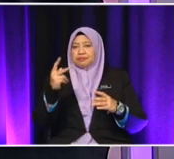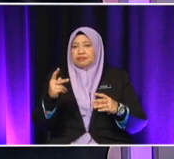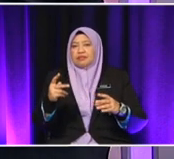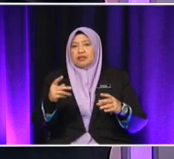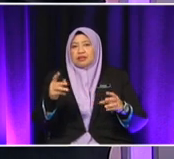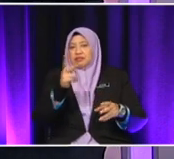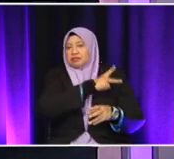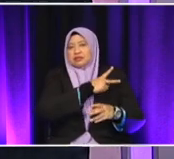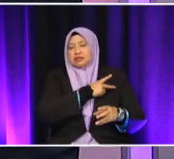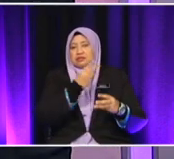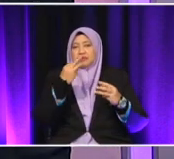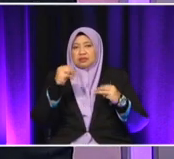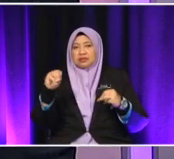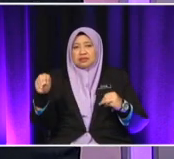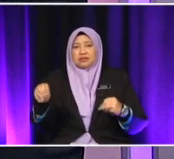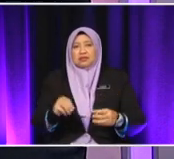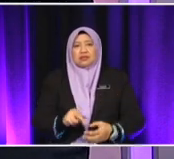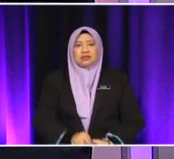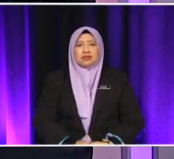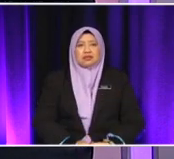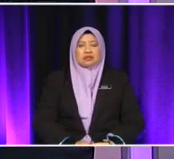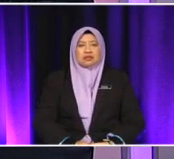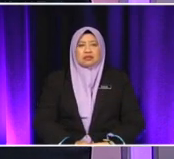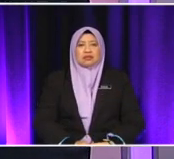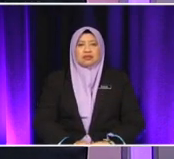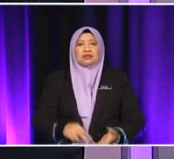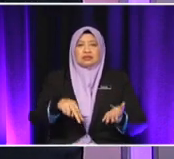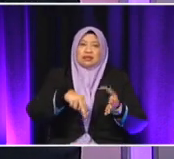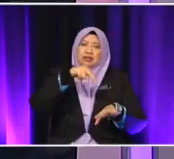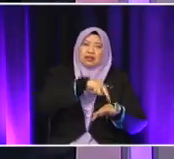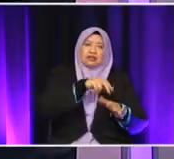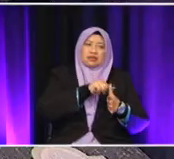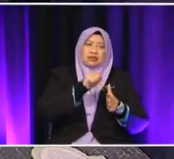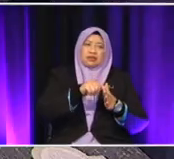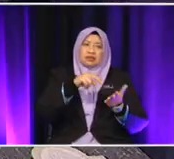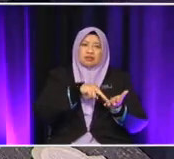menguasai pasar apa berlaku kepada penawaran sama ada yang naik ataupun turun